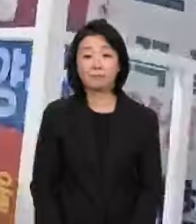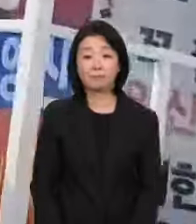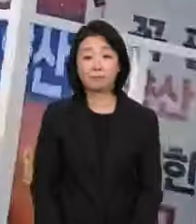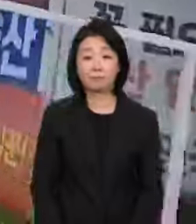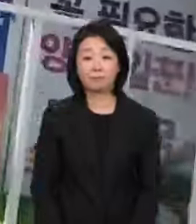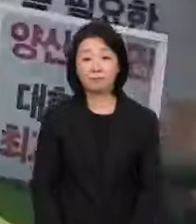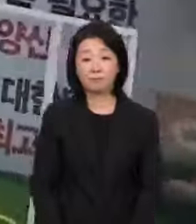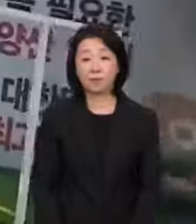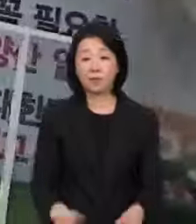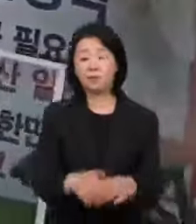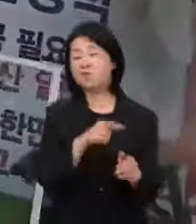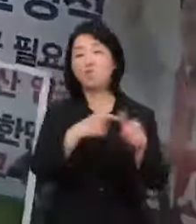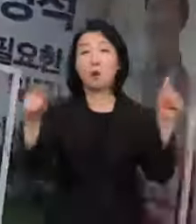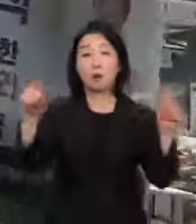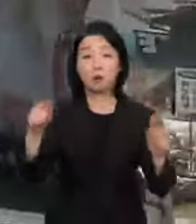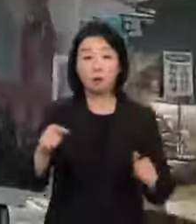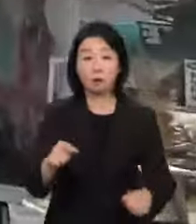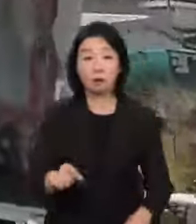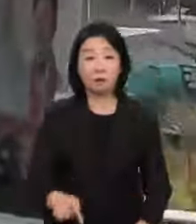문재인 직이야.